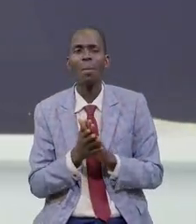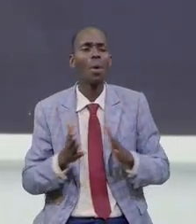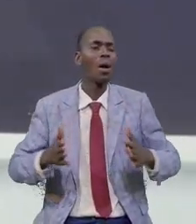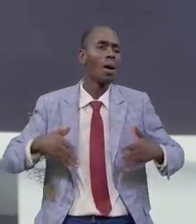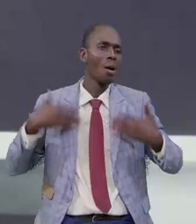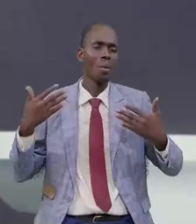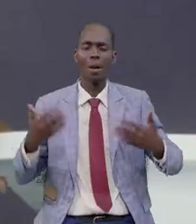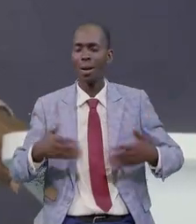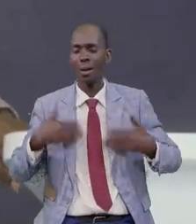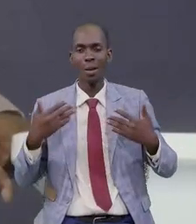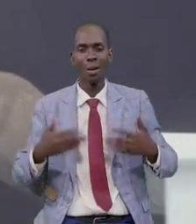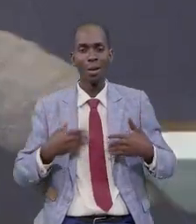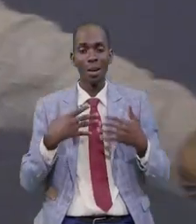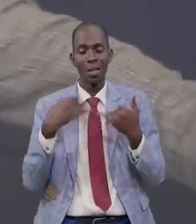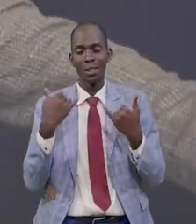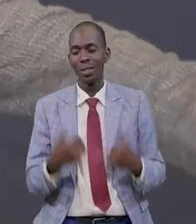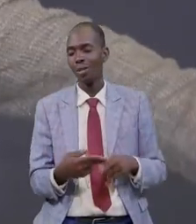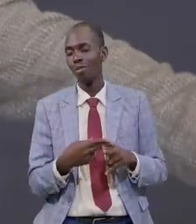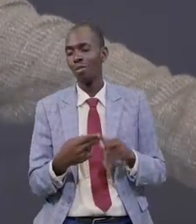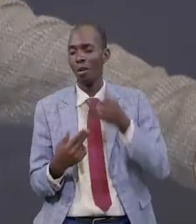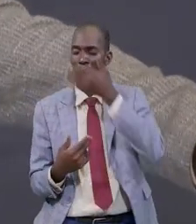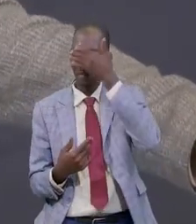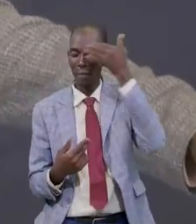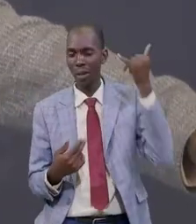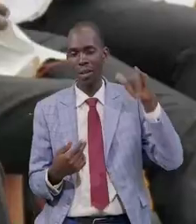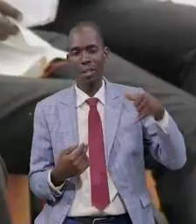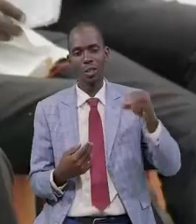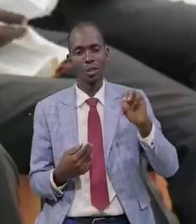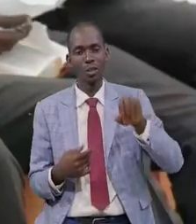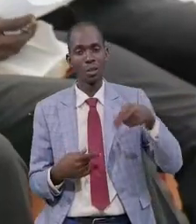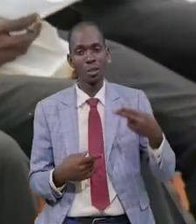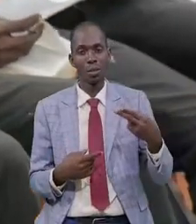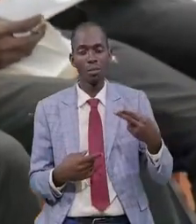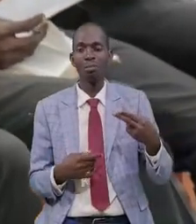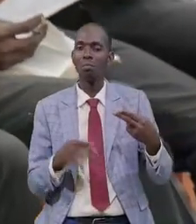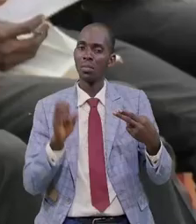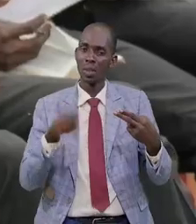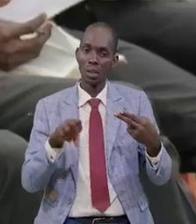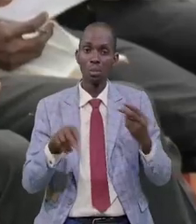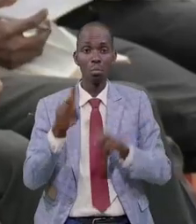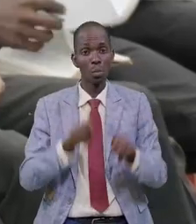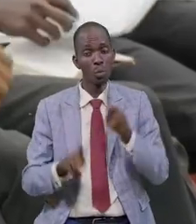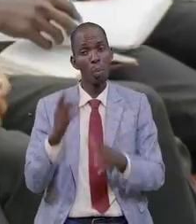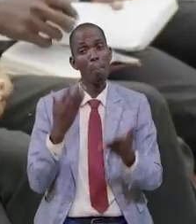Joseph 1000 femmes hommes peuvent t'oublier mais Dieu se souvient de